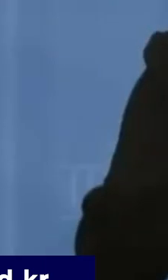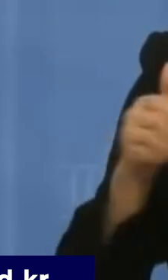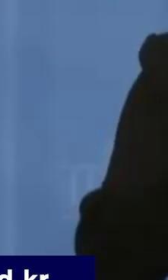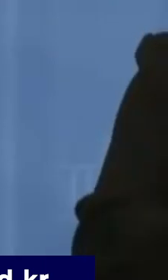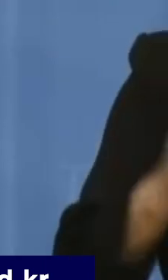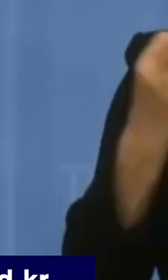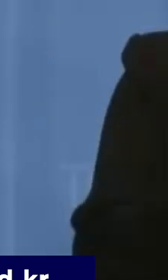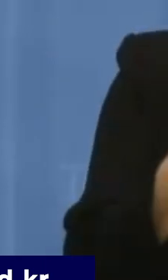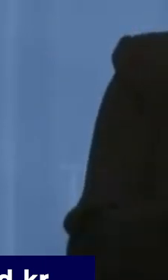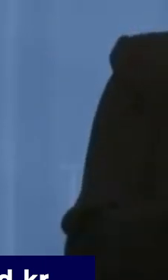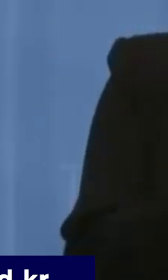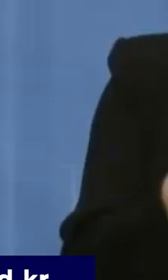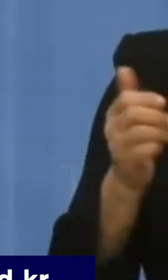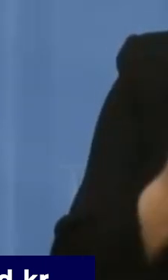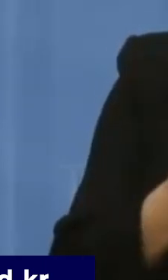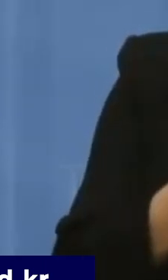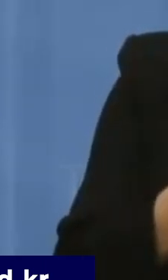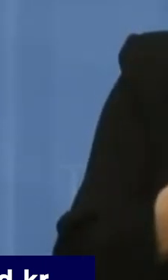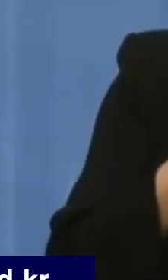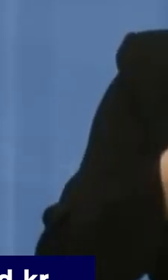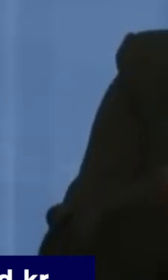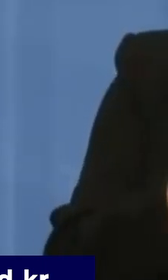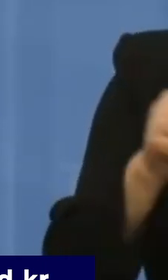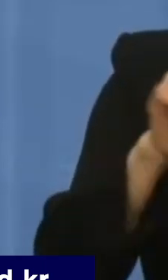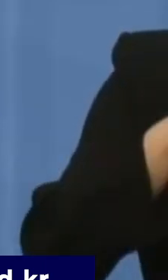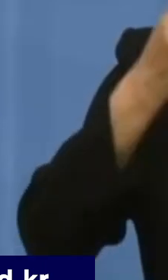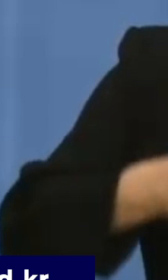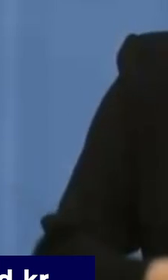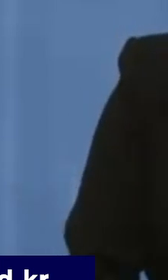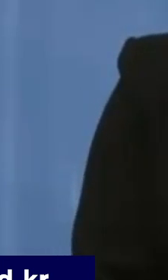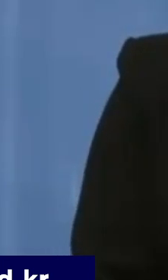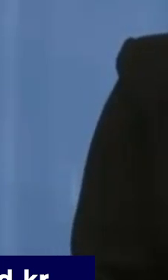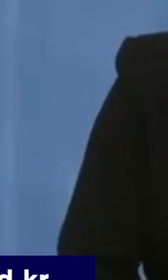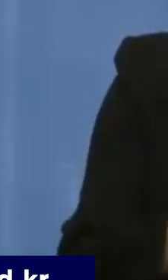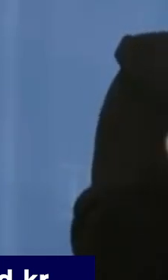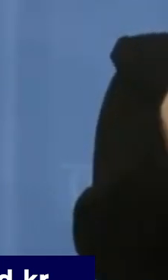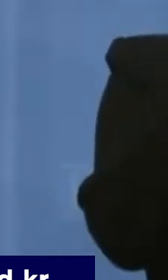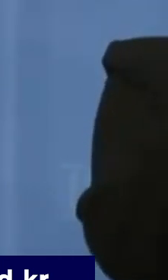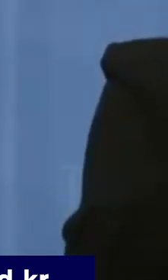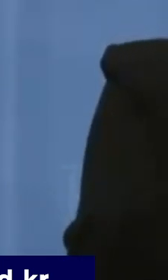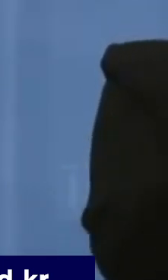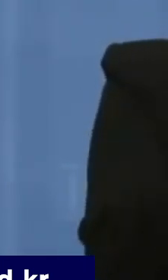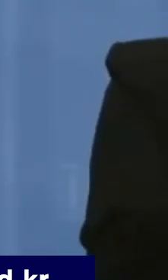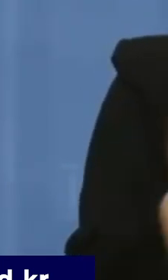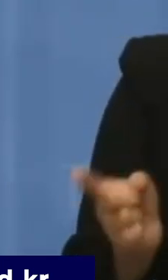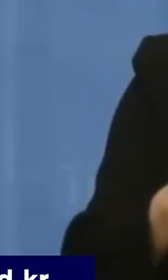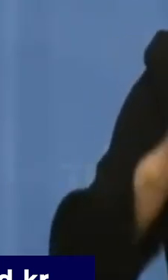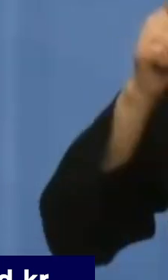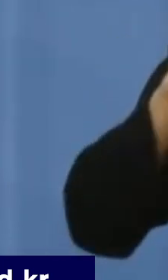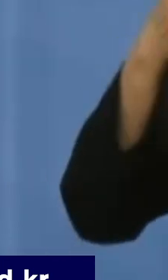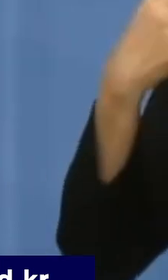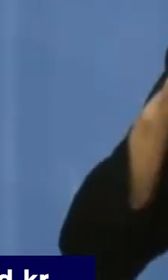저와 기본소득당이 마련한 중재안의 뜻을 헤아려 주시기를 바랍니다. 야3당 공조의 회복이야말로